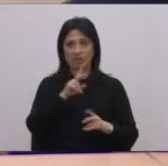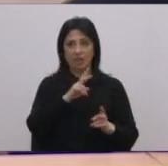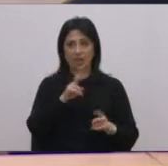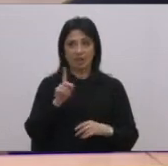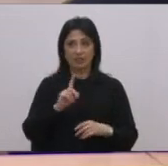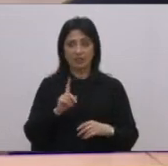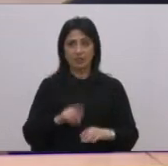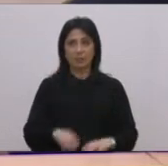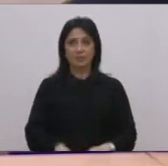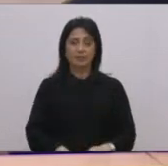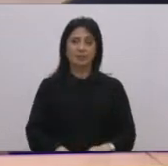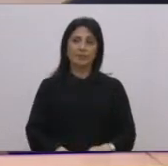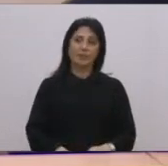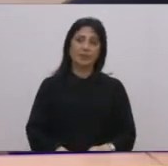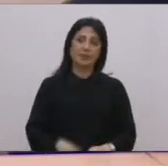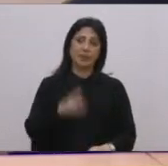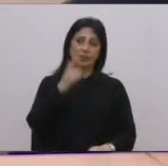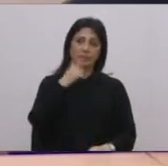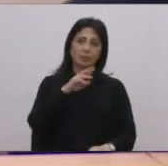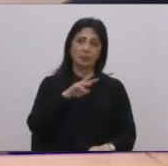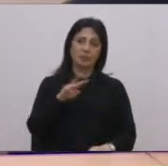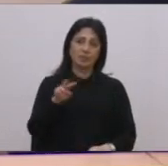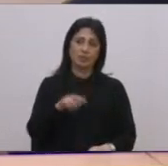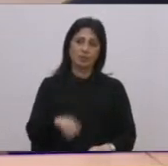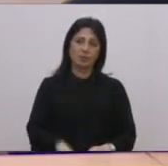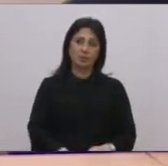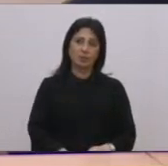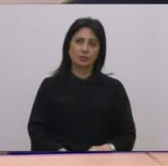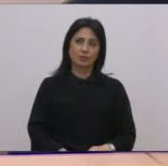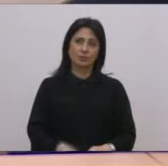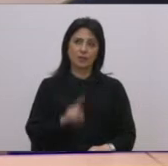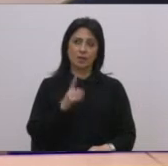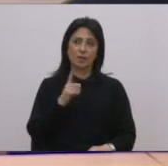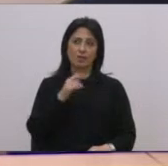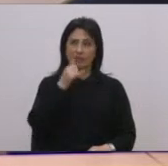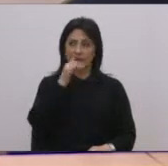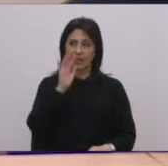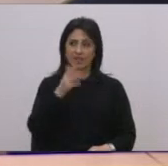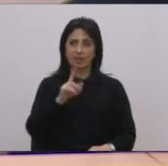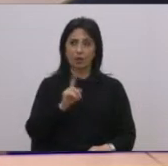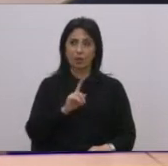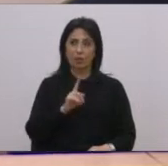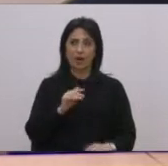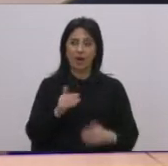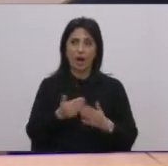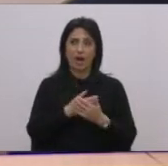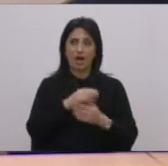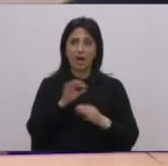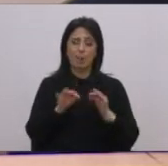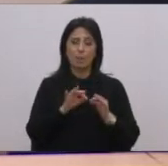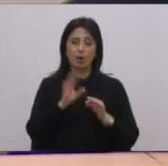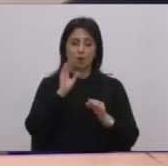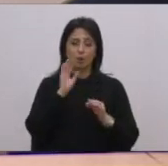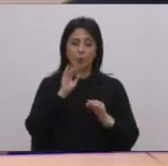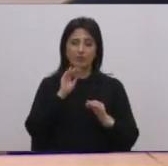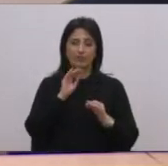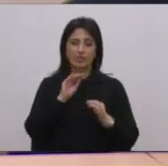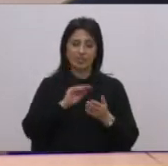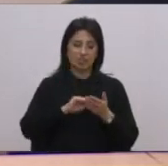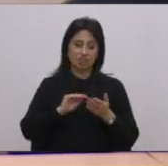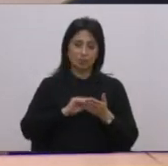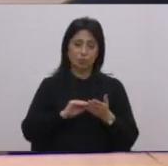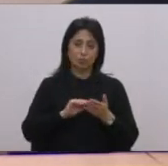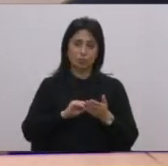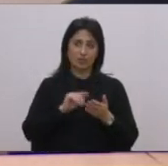არავისგან. ბატონო მინისტრო, რატომ ვერ ხდება, რომ ახალ პროექტებს როდესაც